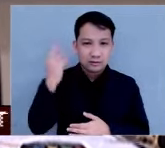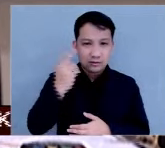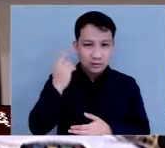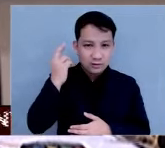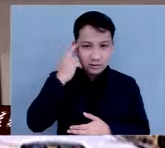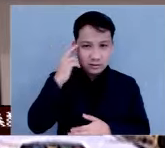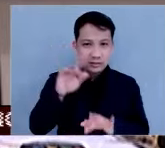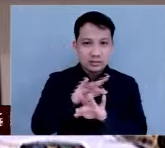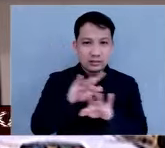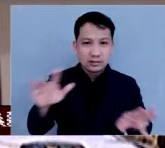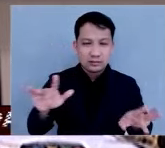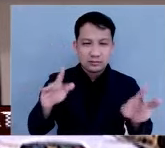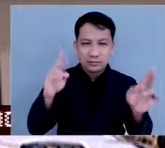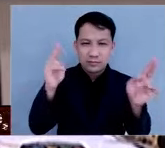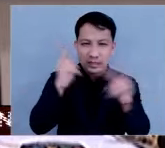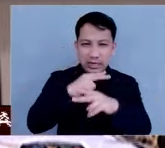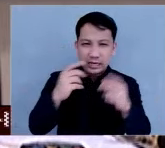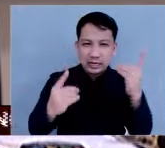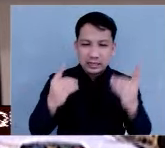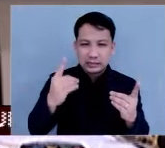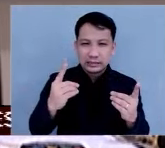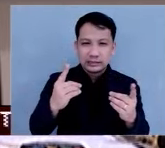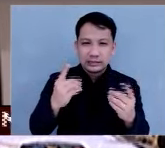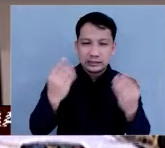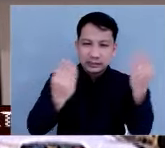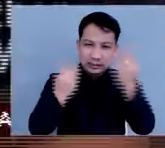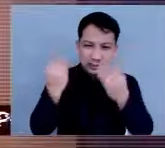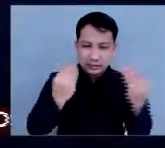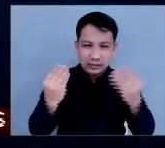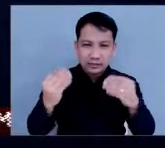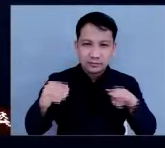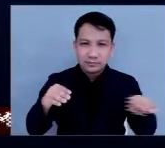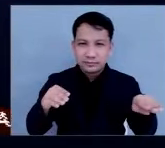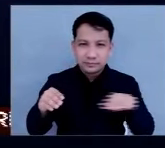na in, parang nablangko siya. Then, nag-counterflow.